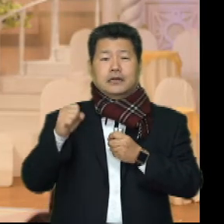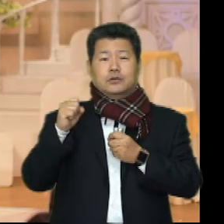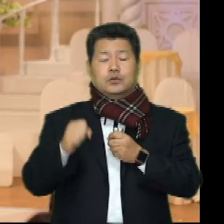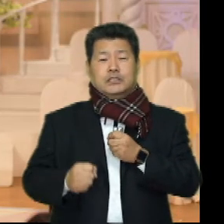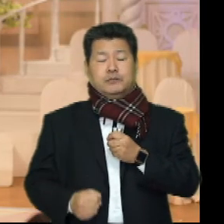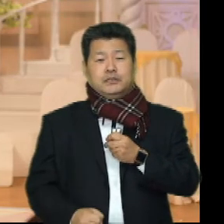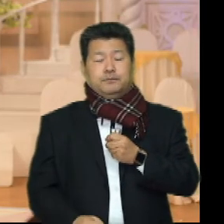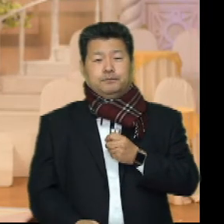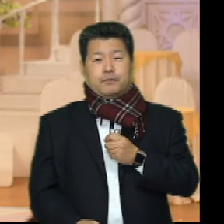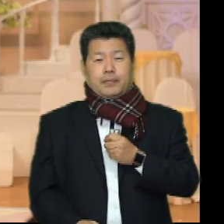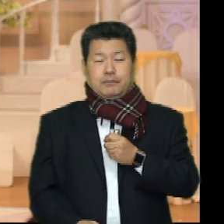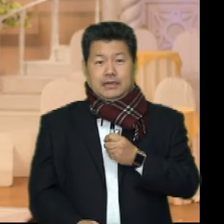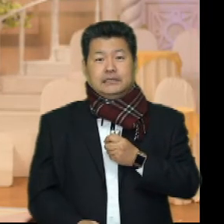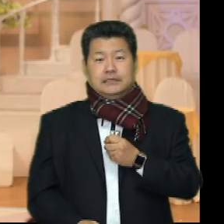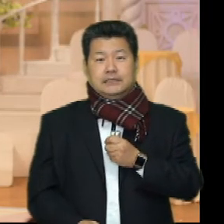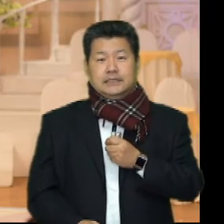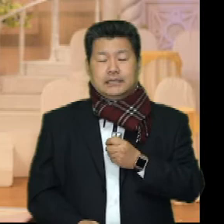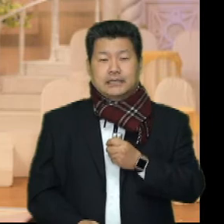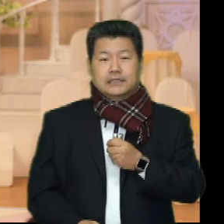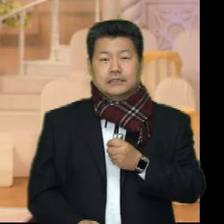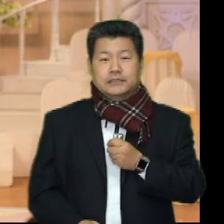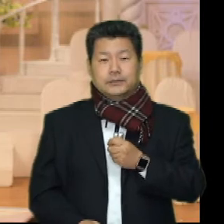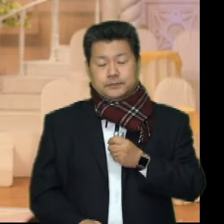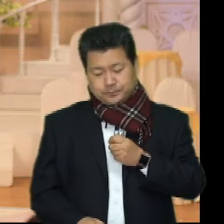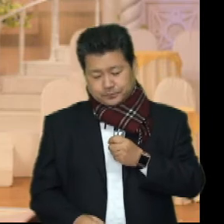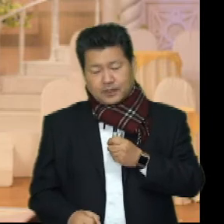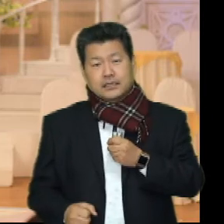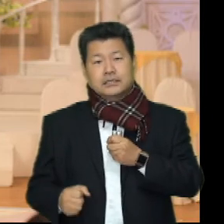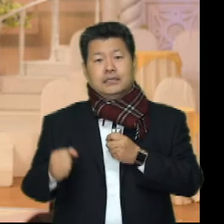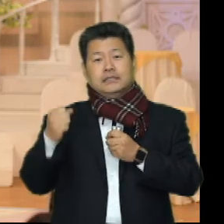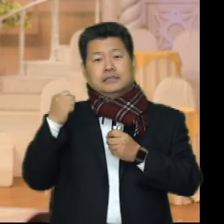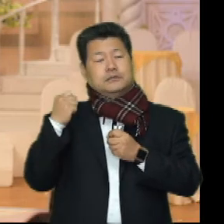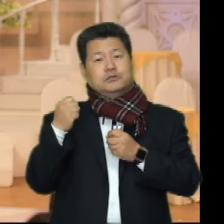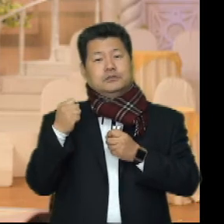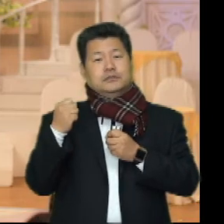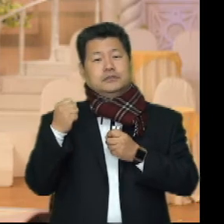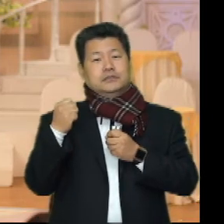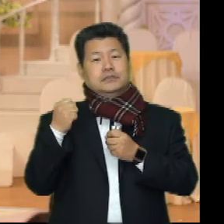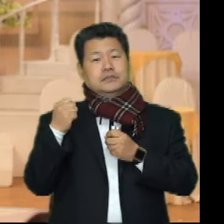그런 생각을 오늘 아침에는 많이 이제 하게 되었죠. 그래서